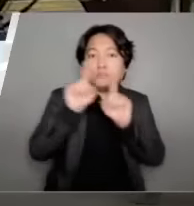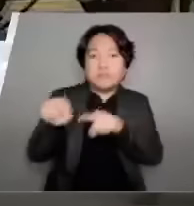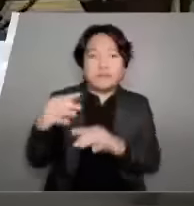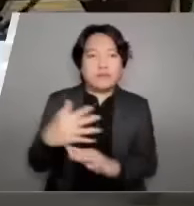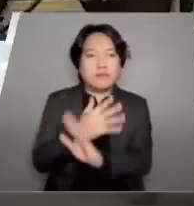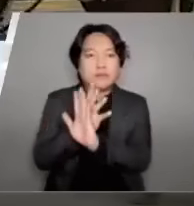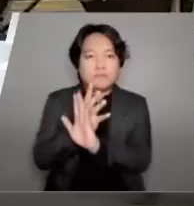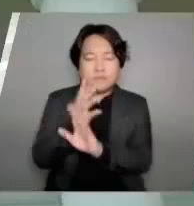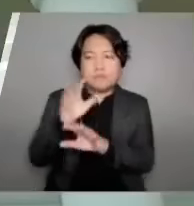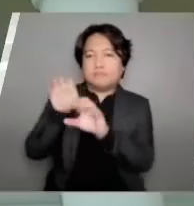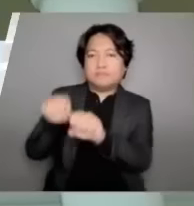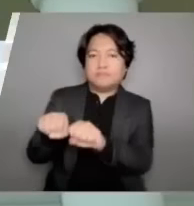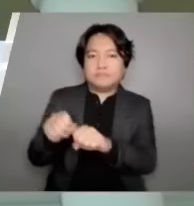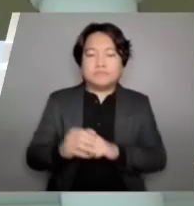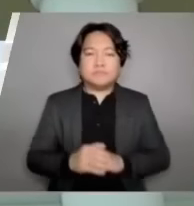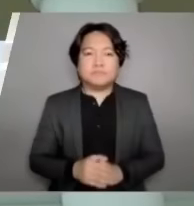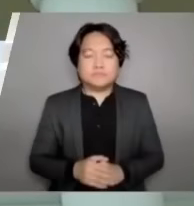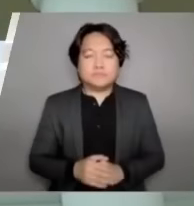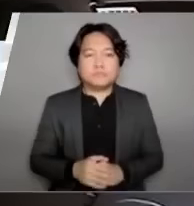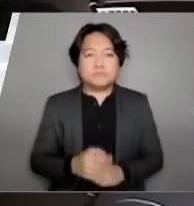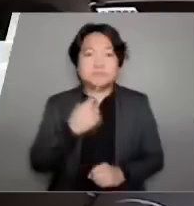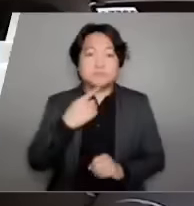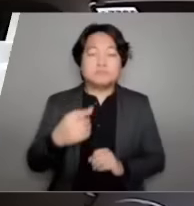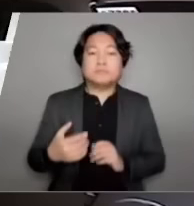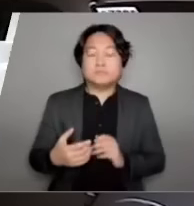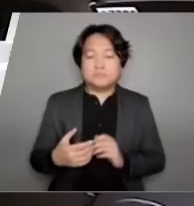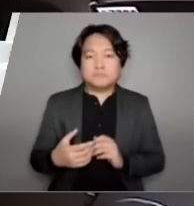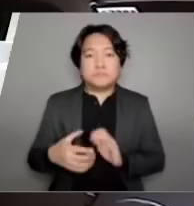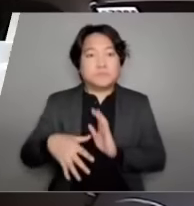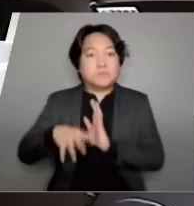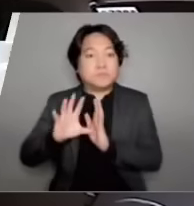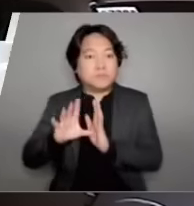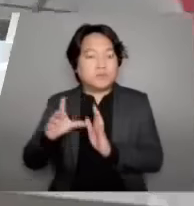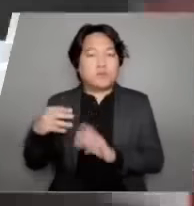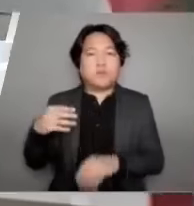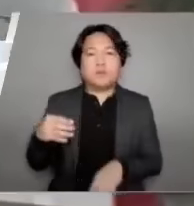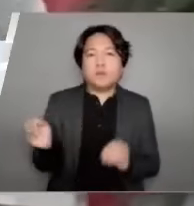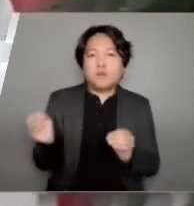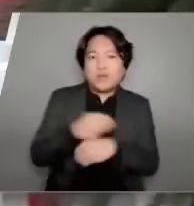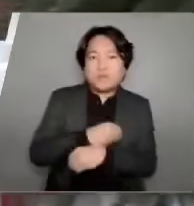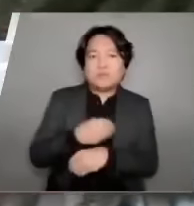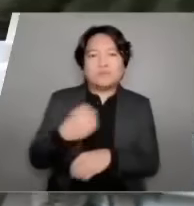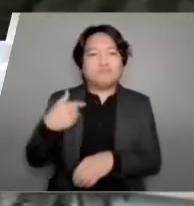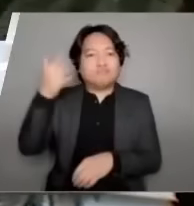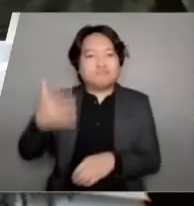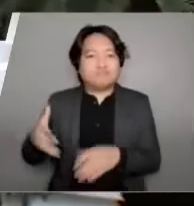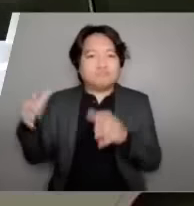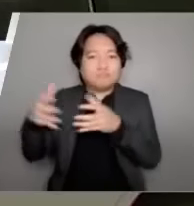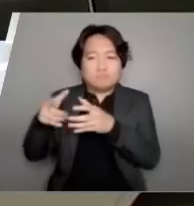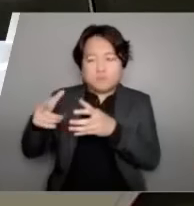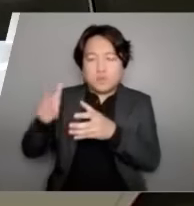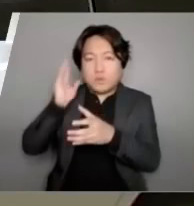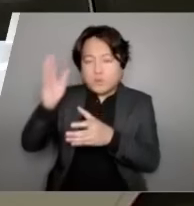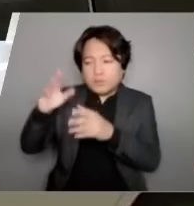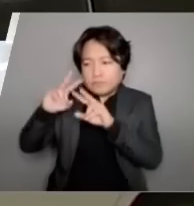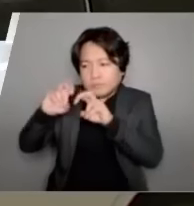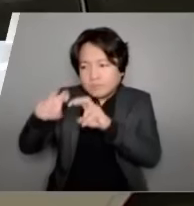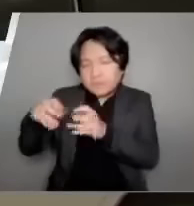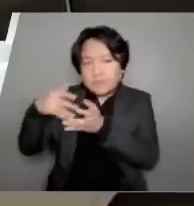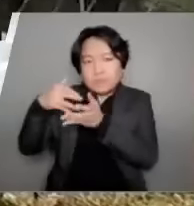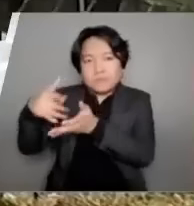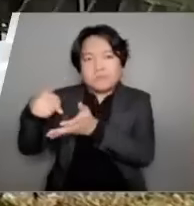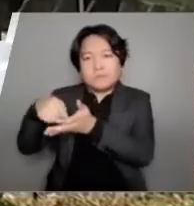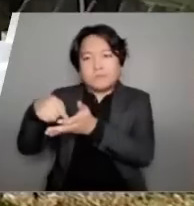sa Commission on Elections, mula sa Ombudsman at Office of the Solicitor General, pag-aaralan din ng COMELEC ang pagsasampa ng